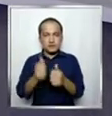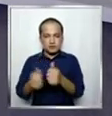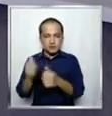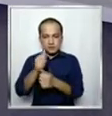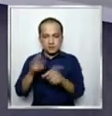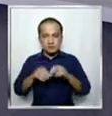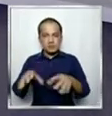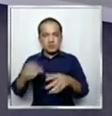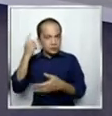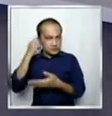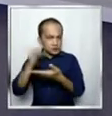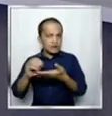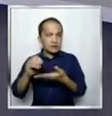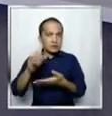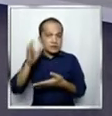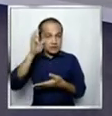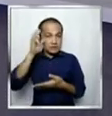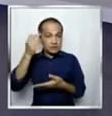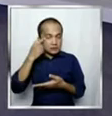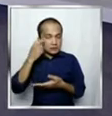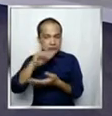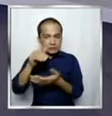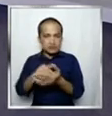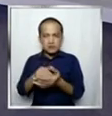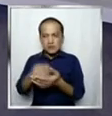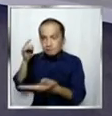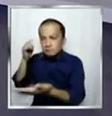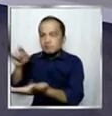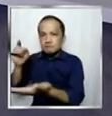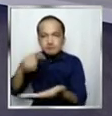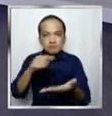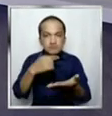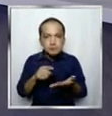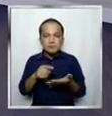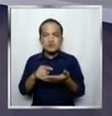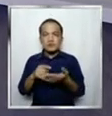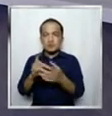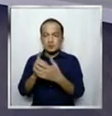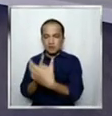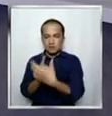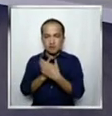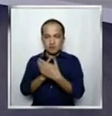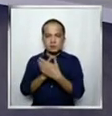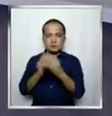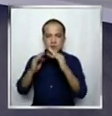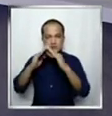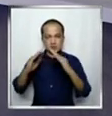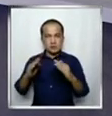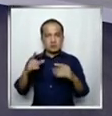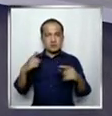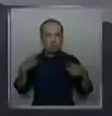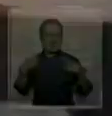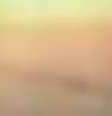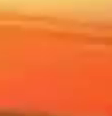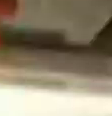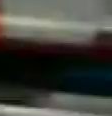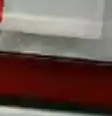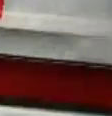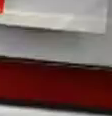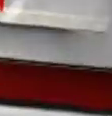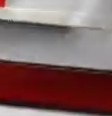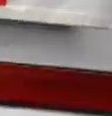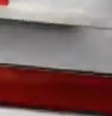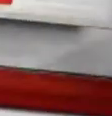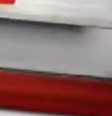Carlito Galvez sa gitna ng kanyang pag-iinspeksyon sa magiging quarantine facility sa Laguna. At nakatutok doon ng live si